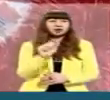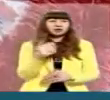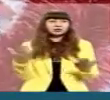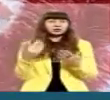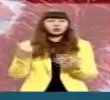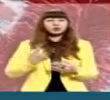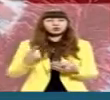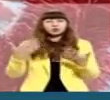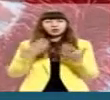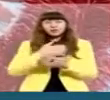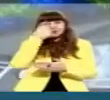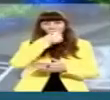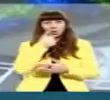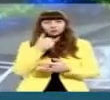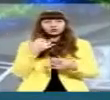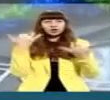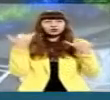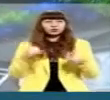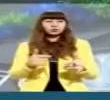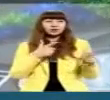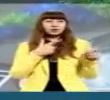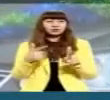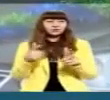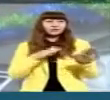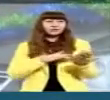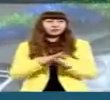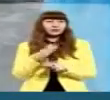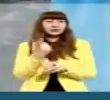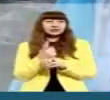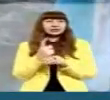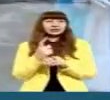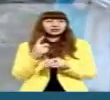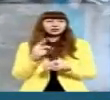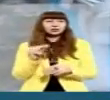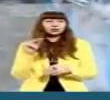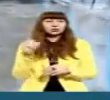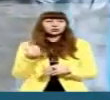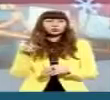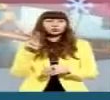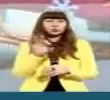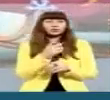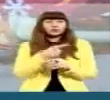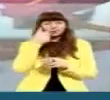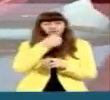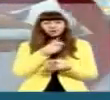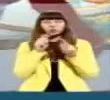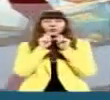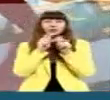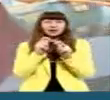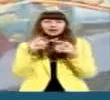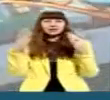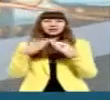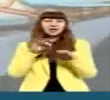күтетін мерекесі. Өйткен олар дәл осы уақытта періште тілектерін білдіреді. Жыл сайын думандататын шырша тойы пандемияның кесірінен